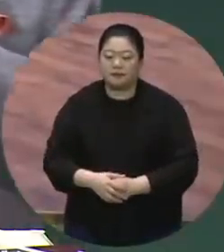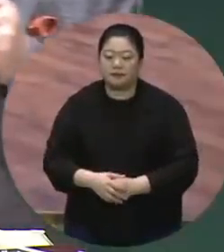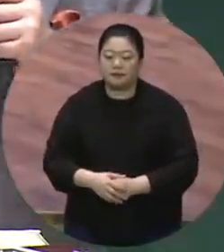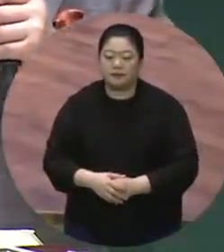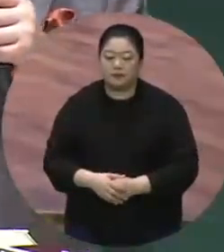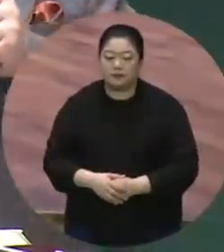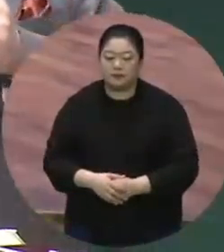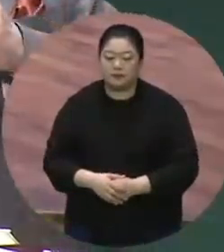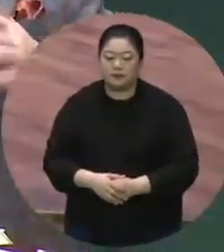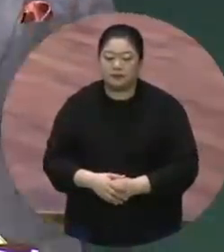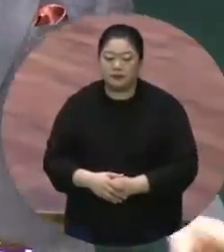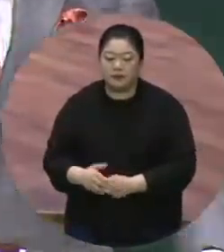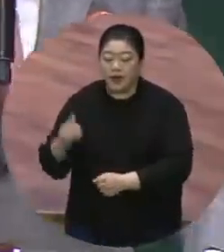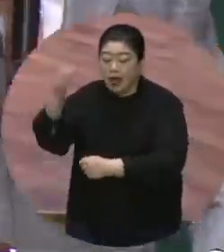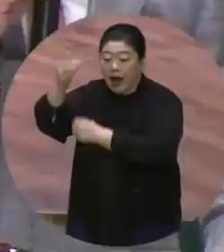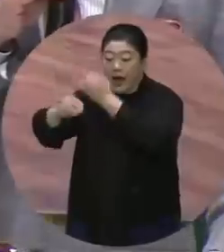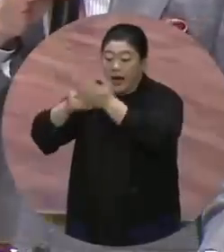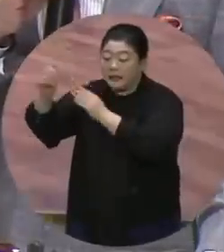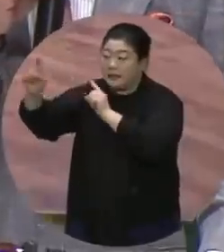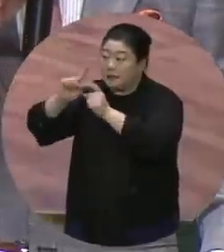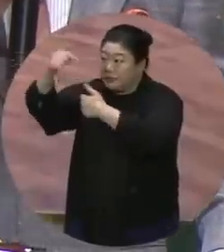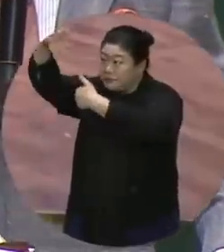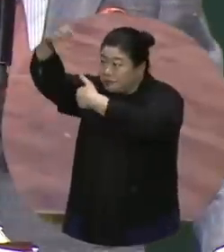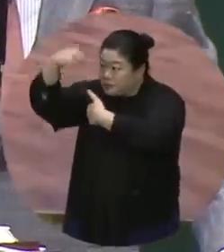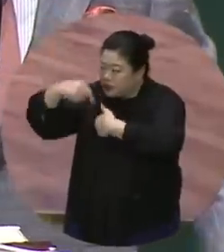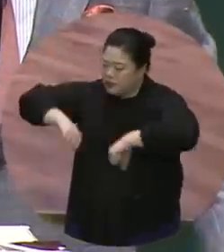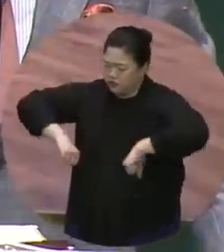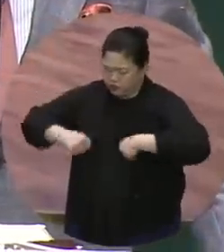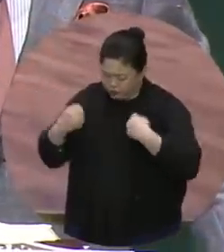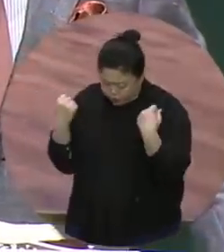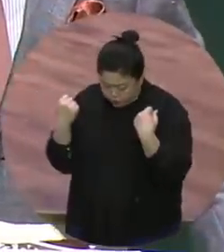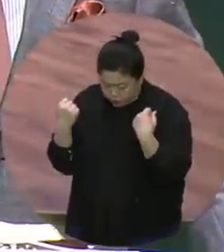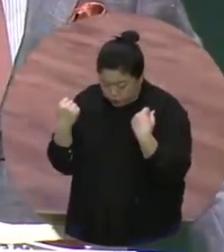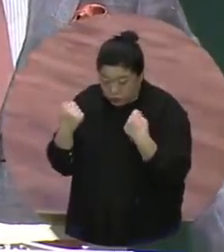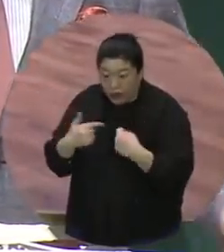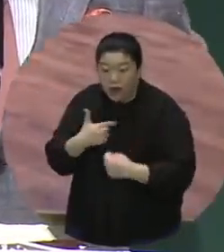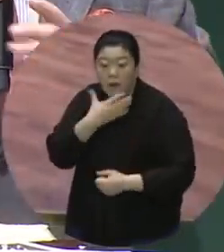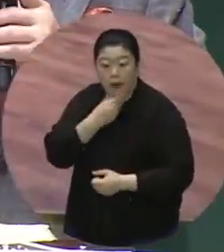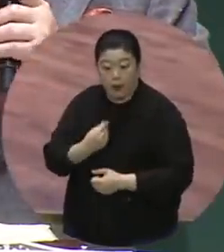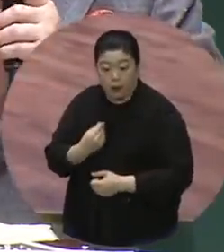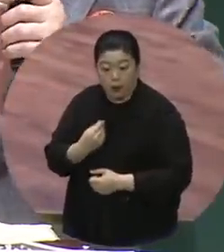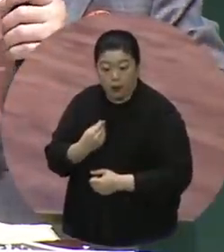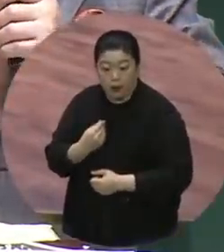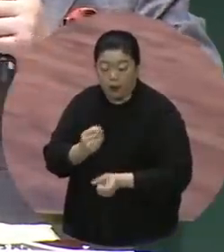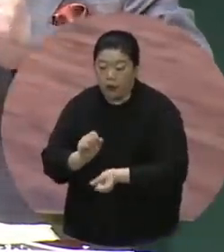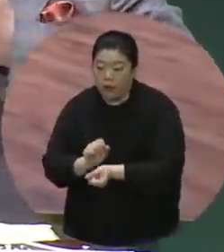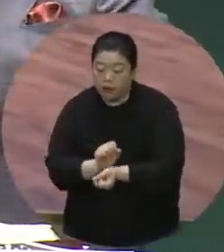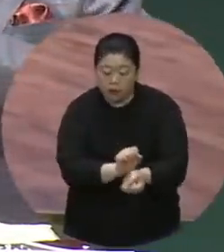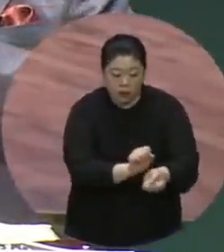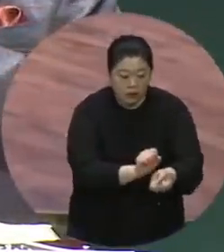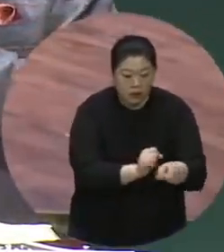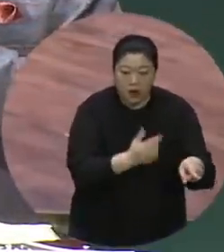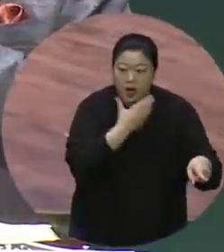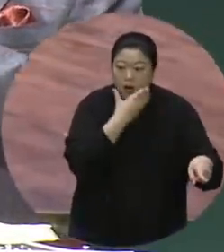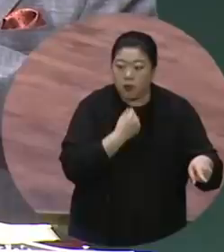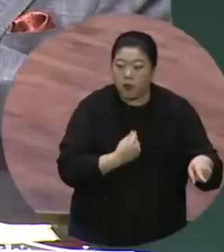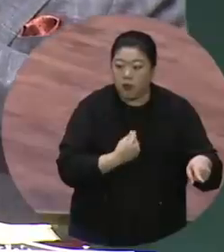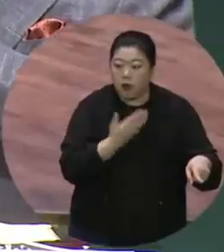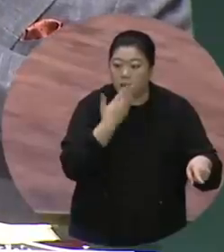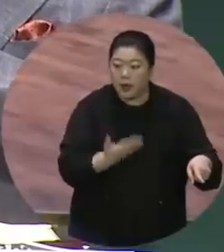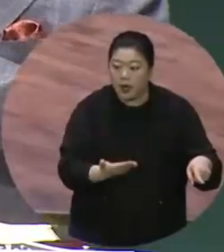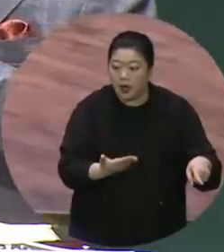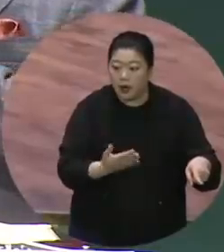하나님의 말씀에 순종해서 사는 사람은요, 본인뿐만 아니요, 다른 사람이 봐도